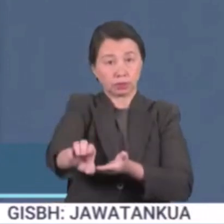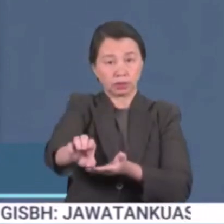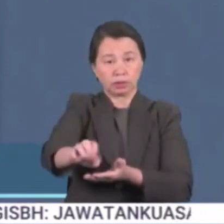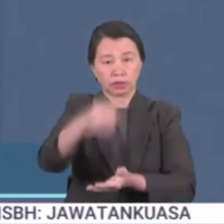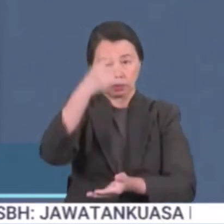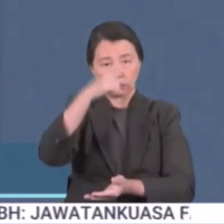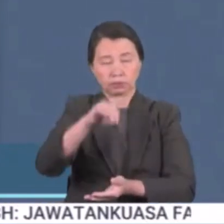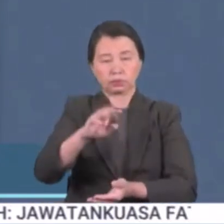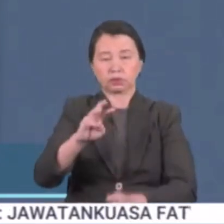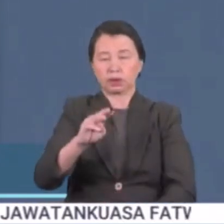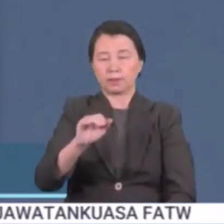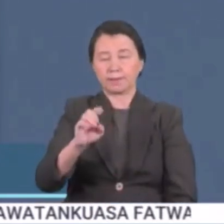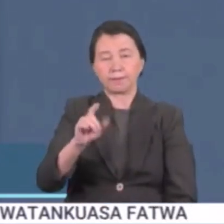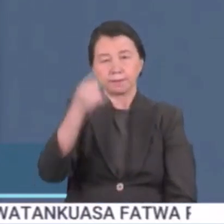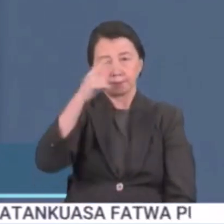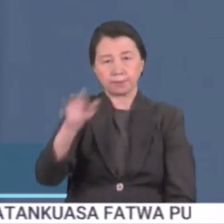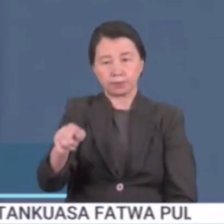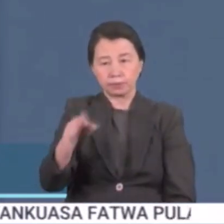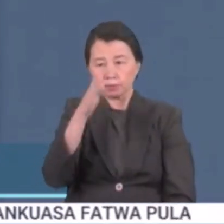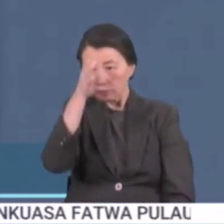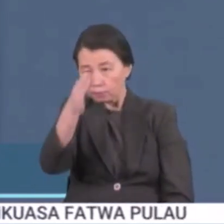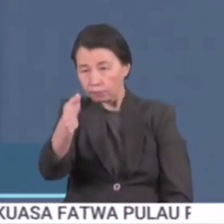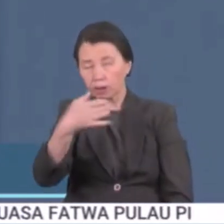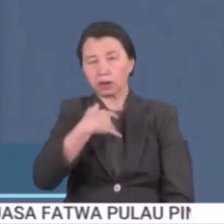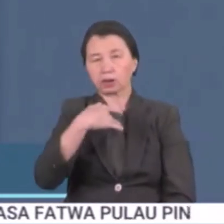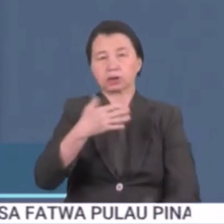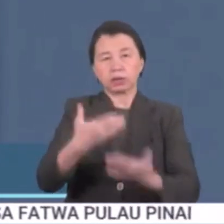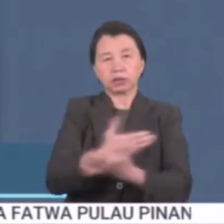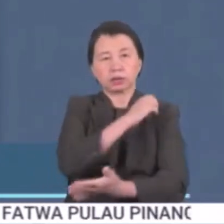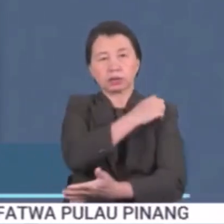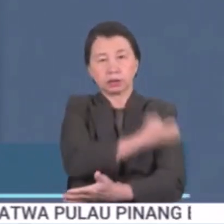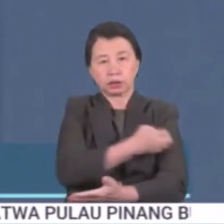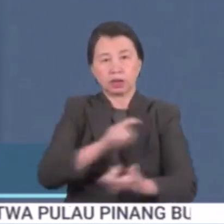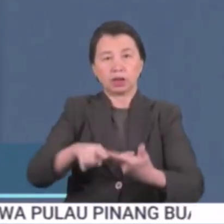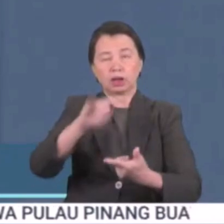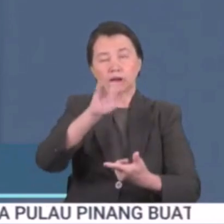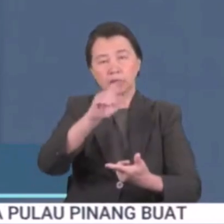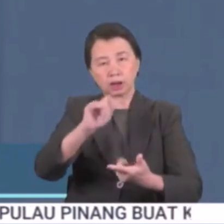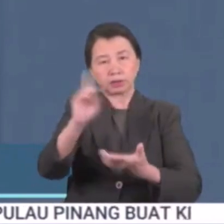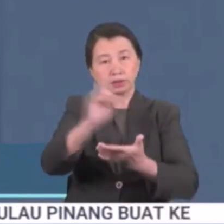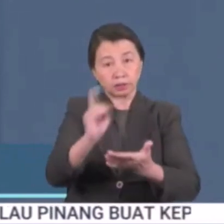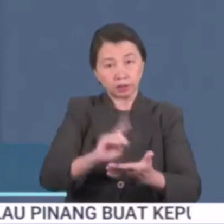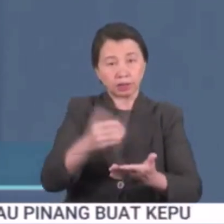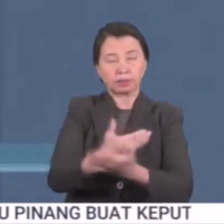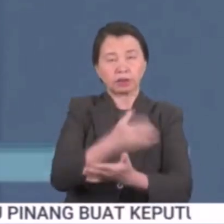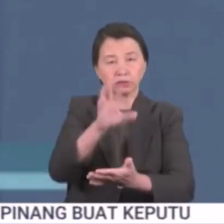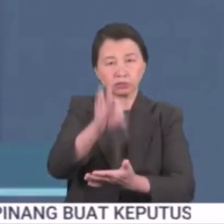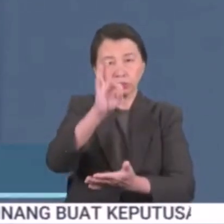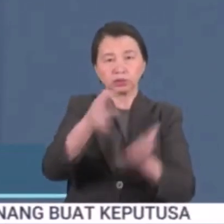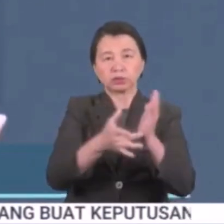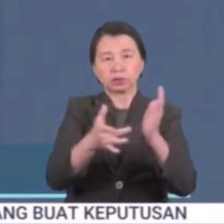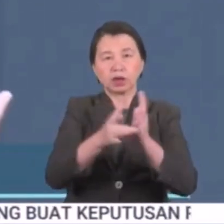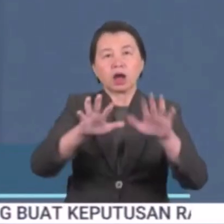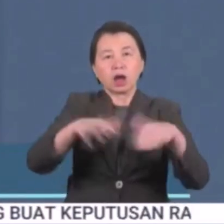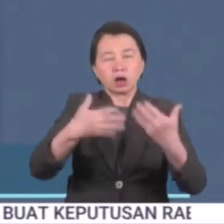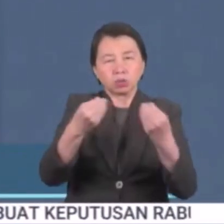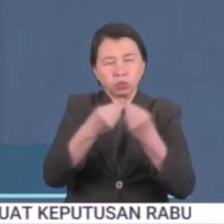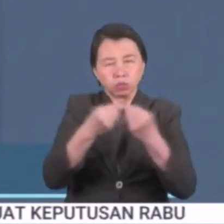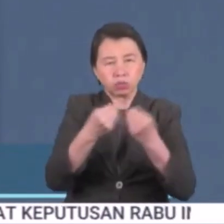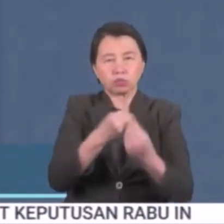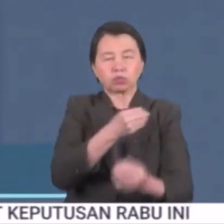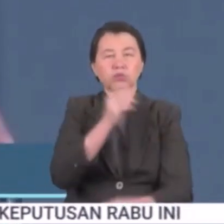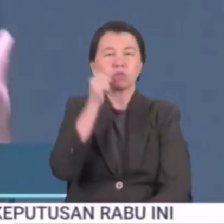think for Maida, so I've asked them to track. Kita ada renewable energy, IC design tadi baru jumpa, and technology. How can we get more